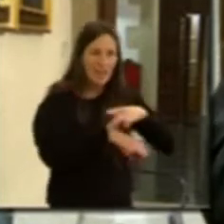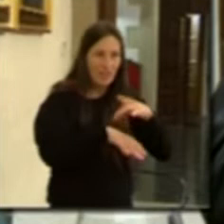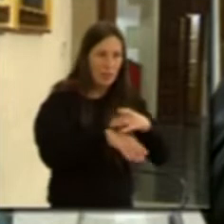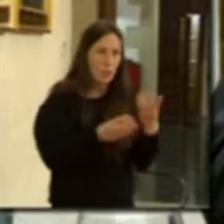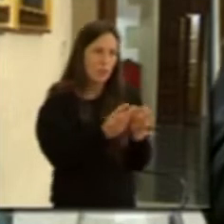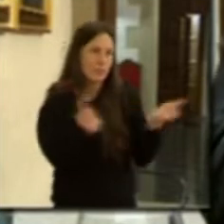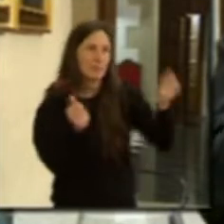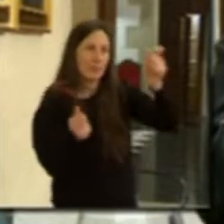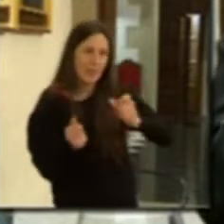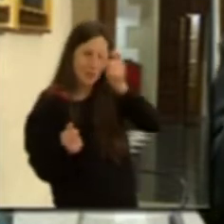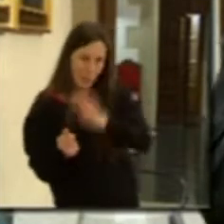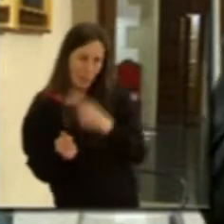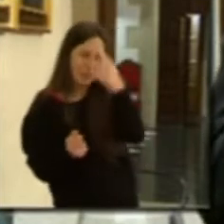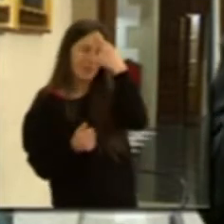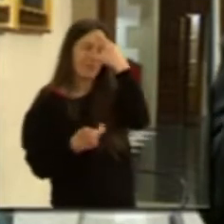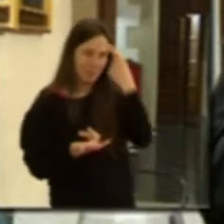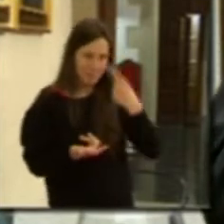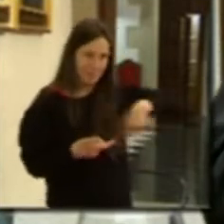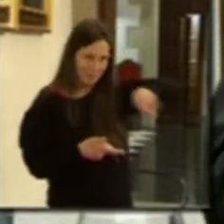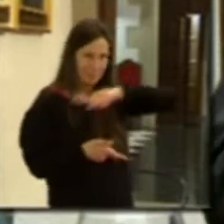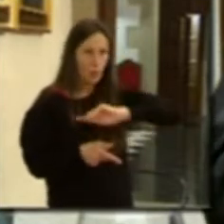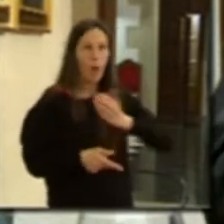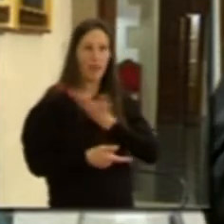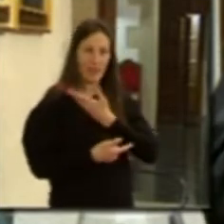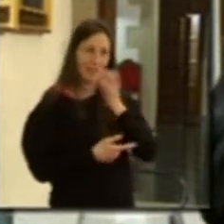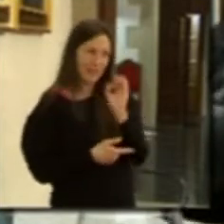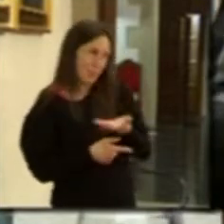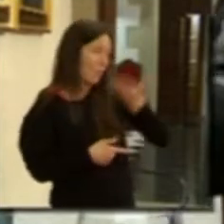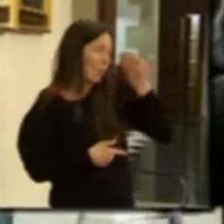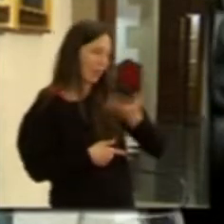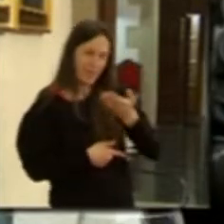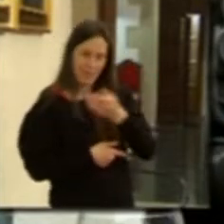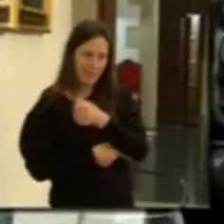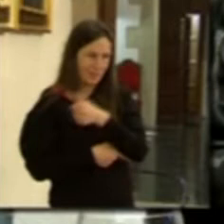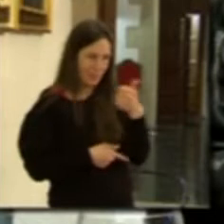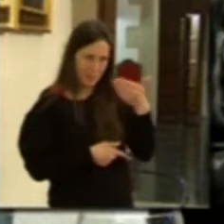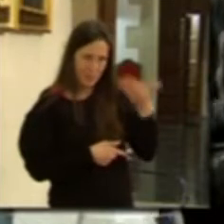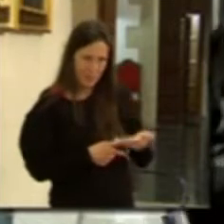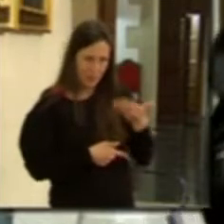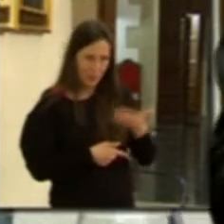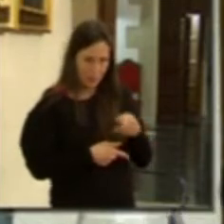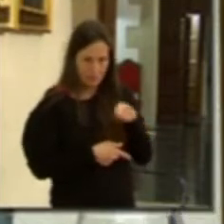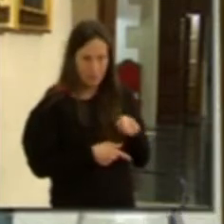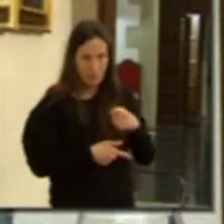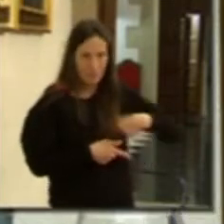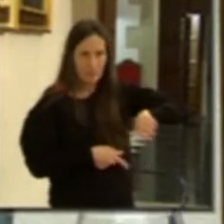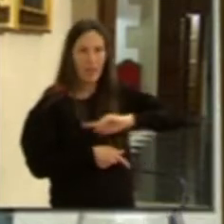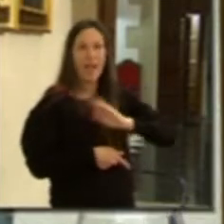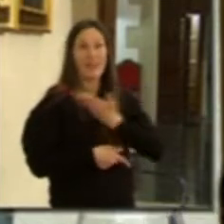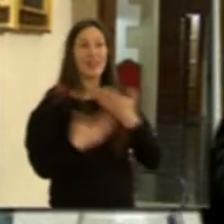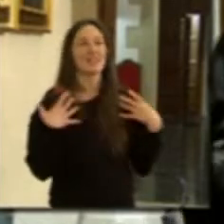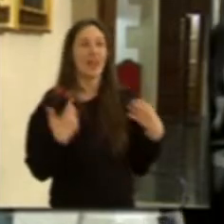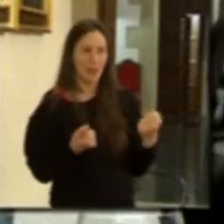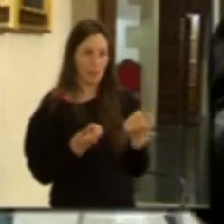més greu i molt important d'aquesta pandèmia. Un cop hem vist aquest impacte que ha afectat a la salut de les